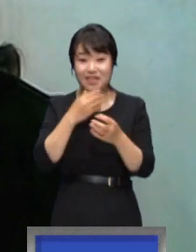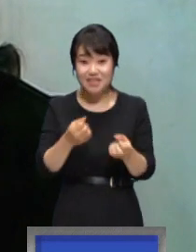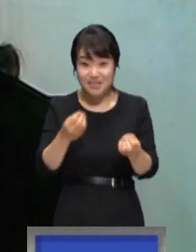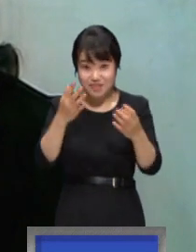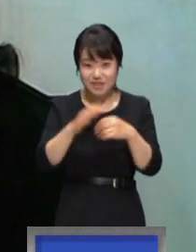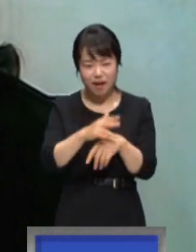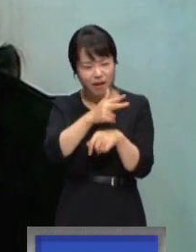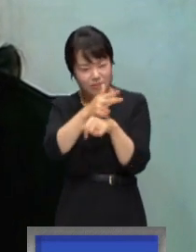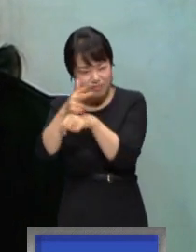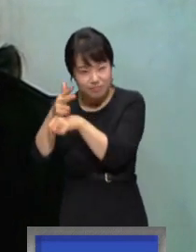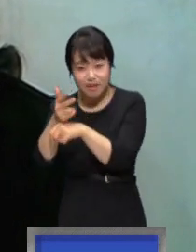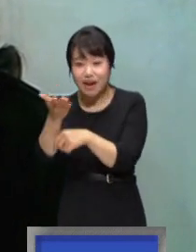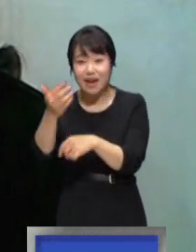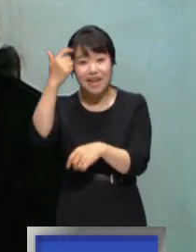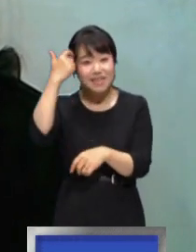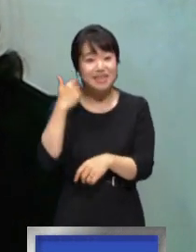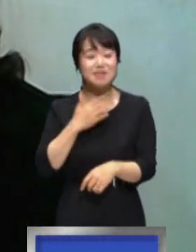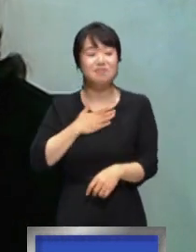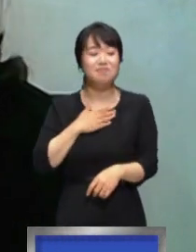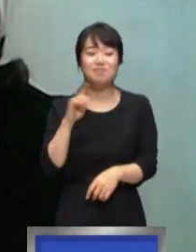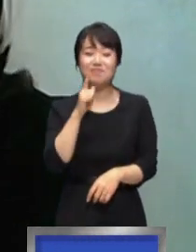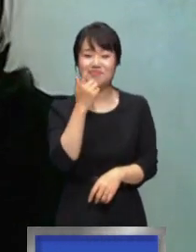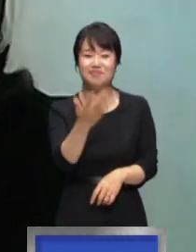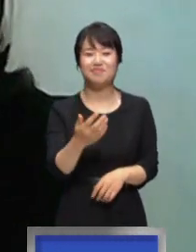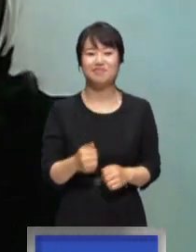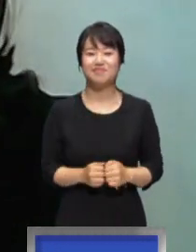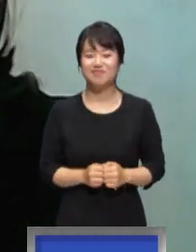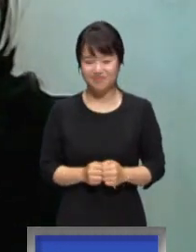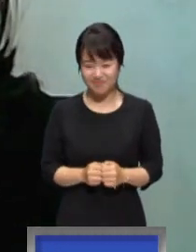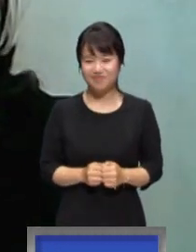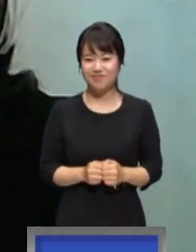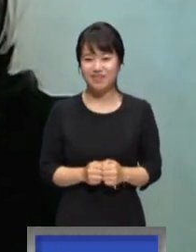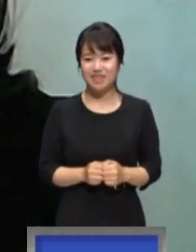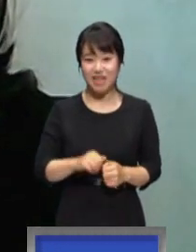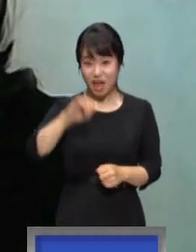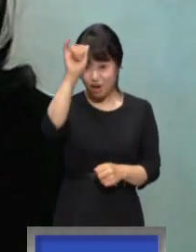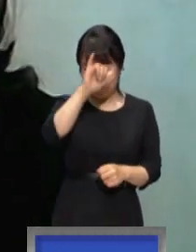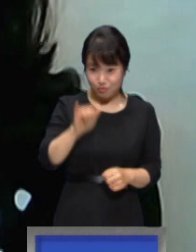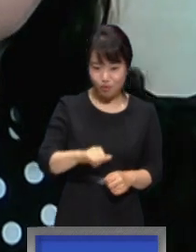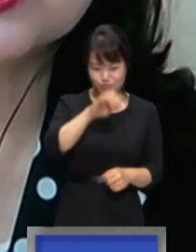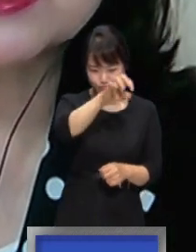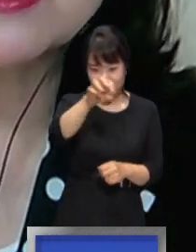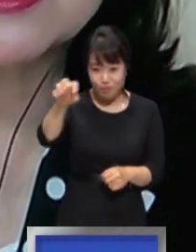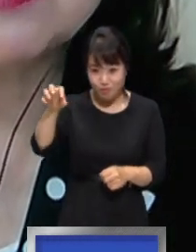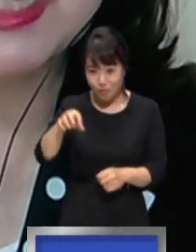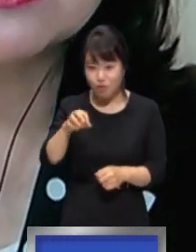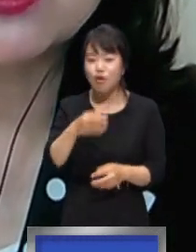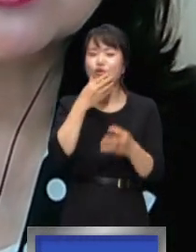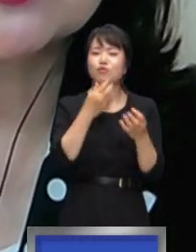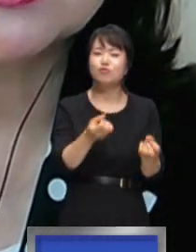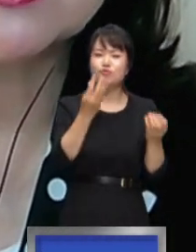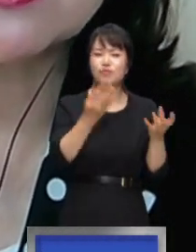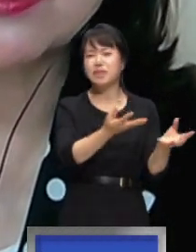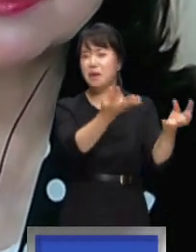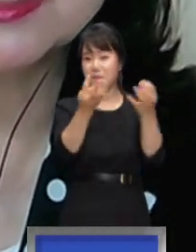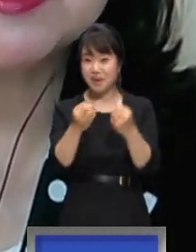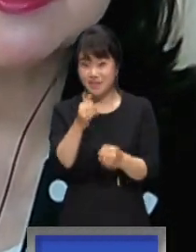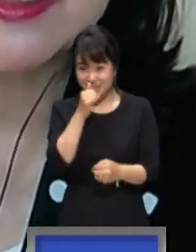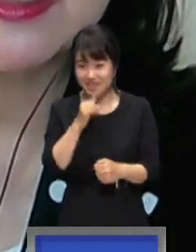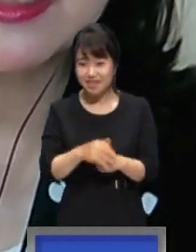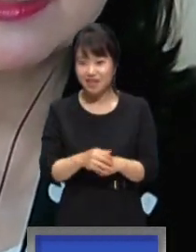축제를 취재하신 소감도 궁금한데요. 한 말씀 해주시죠. 네, 전국 곳곳에서 다양한 축제들이 많이 열리고